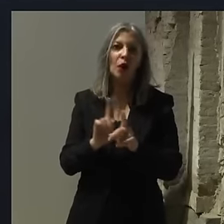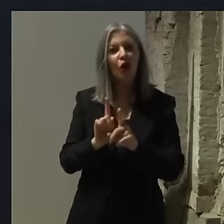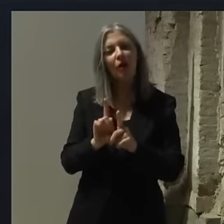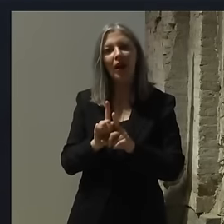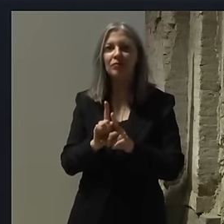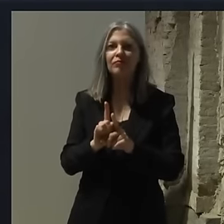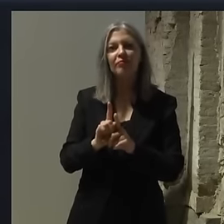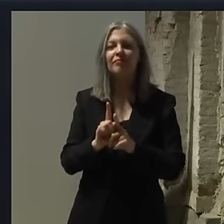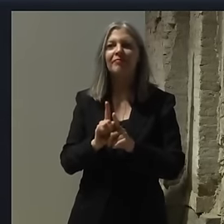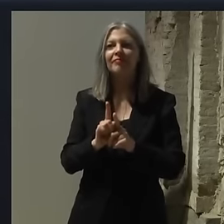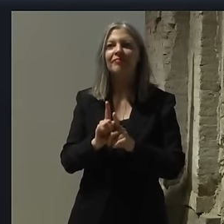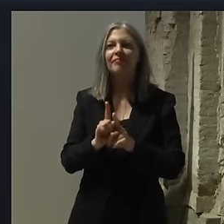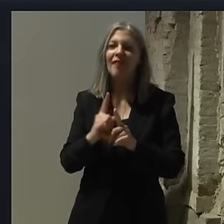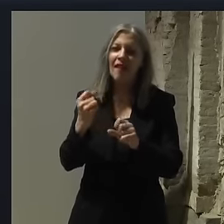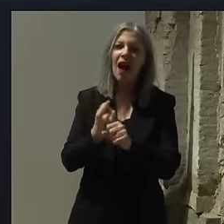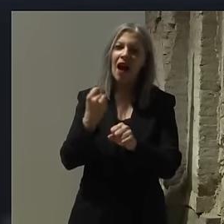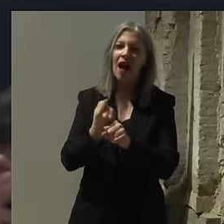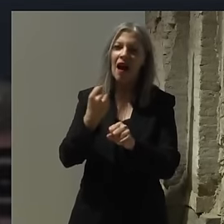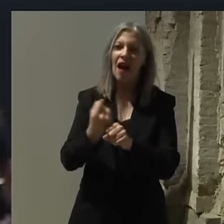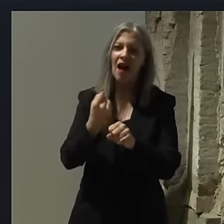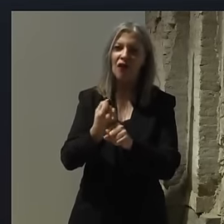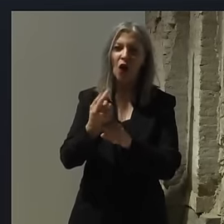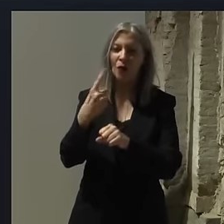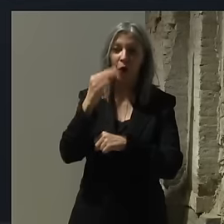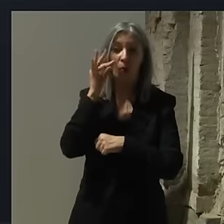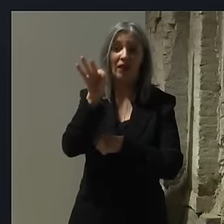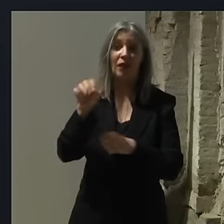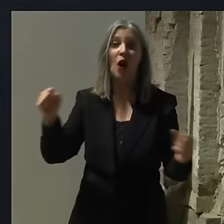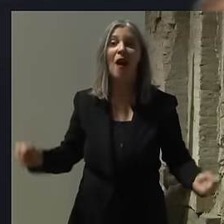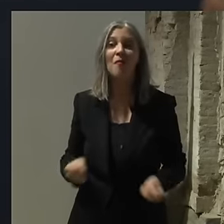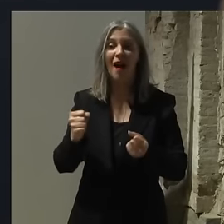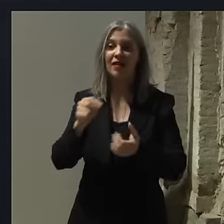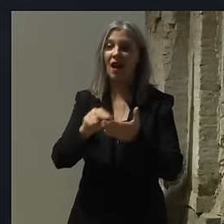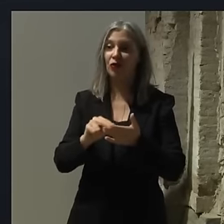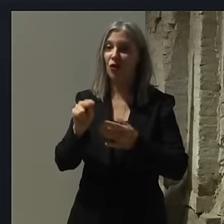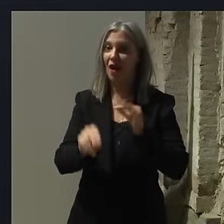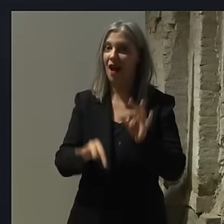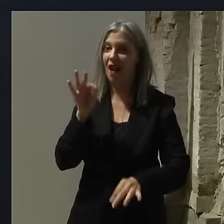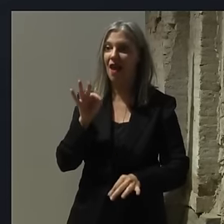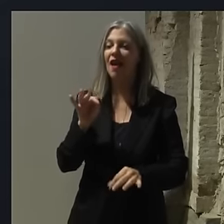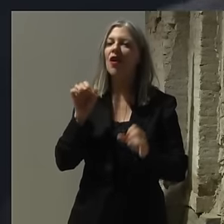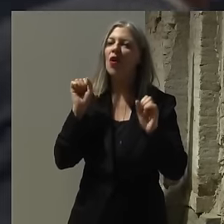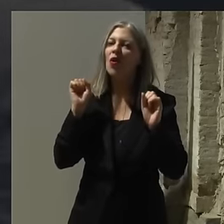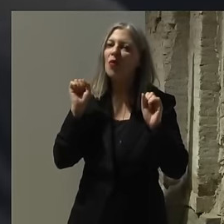e importantissimo lavoro in campagna elettorale, e riusciremo anche a vincere